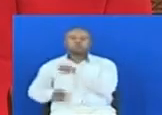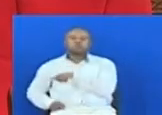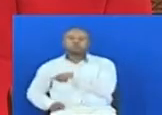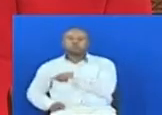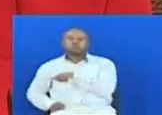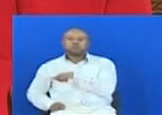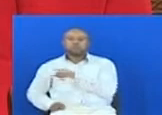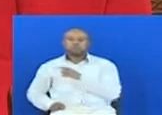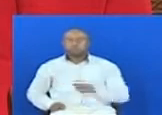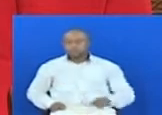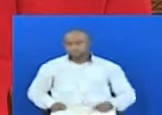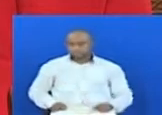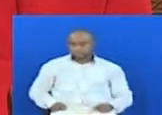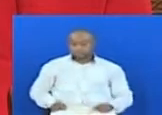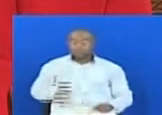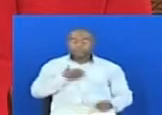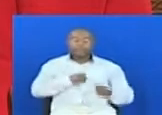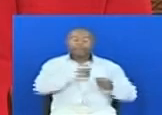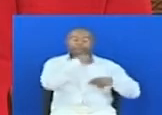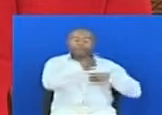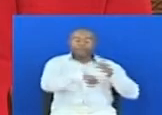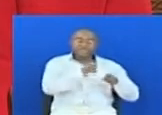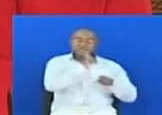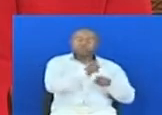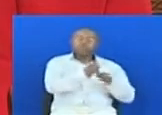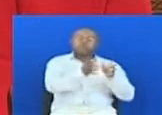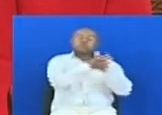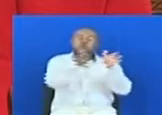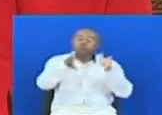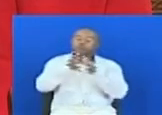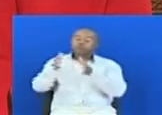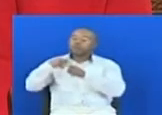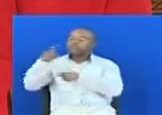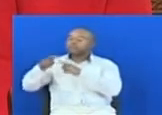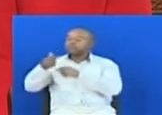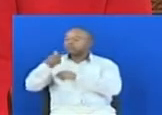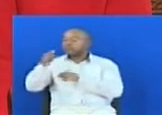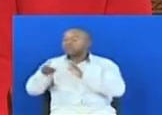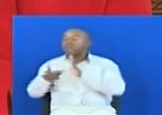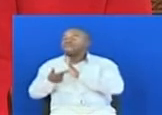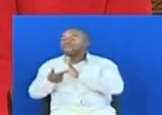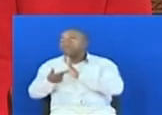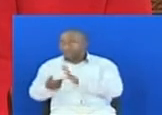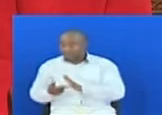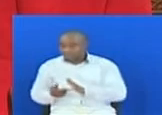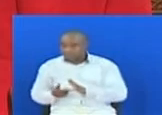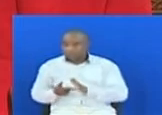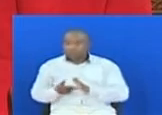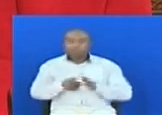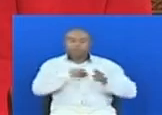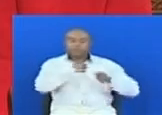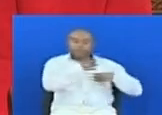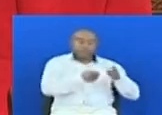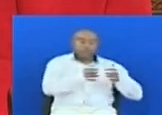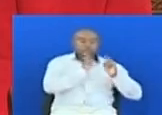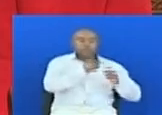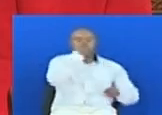janga la corona. Miradi mikubwa ambayo inaendelea nchini ikiwepo ujenzi wa Stiglas